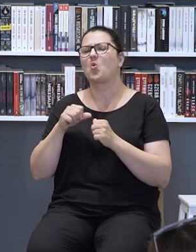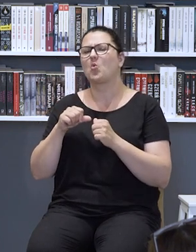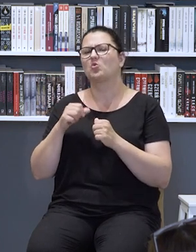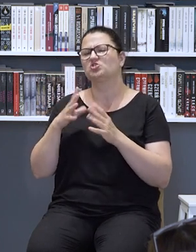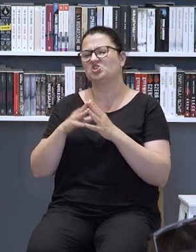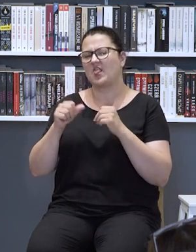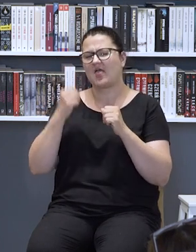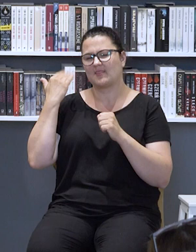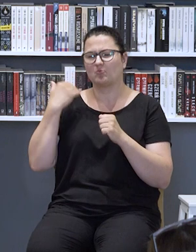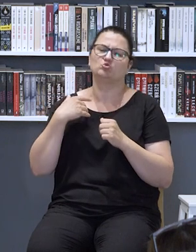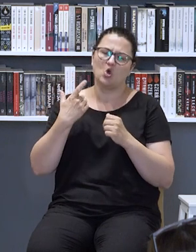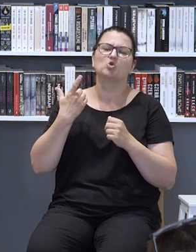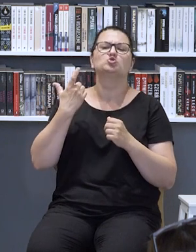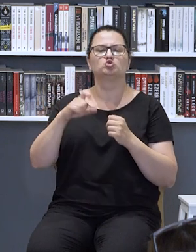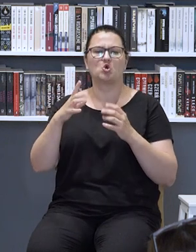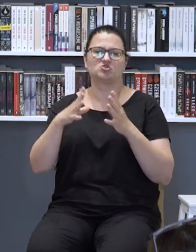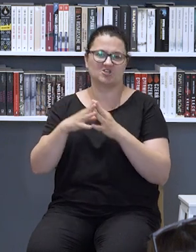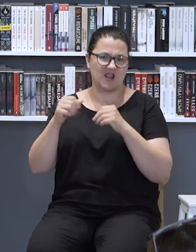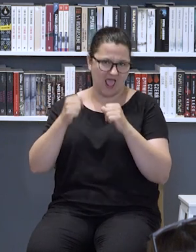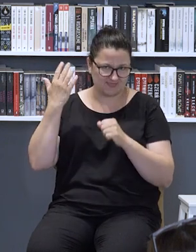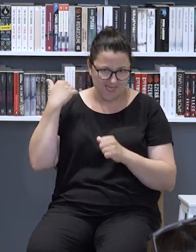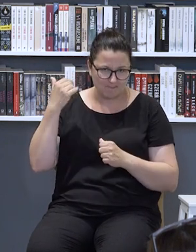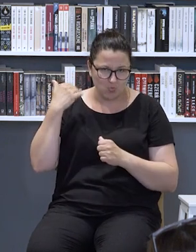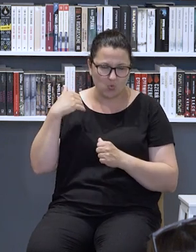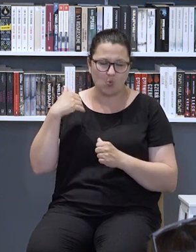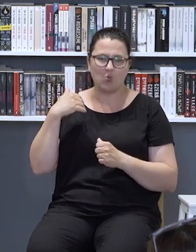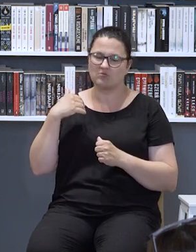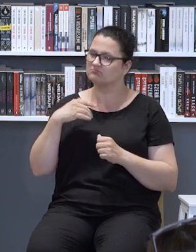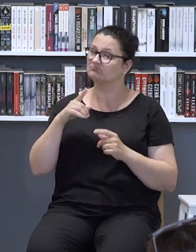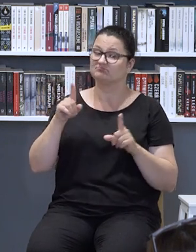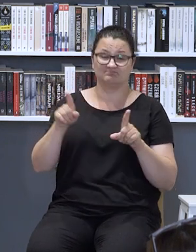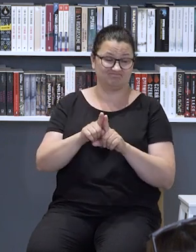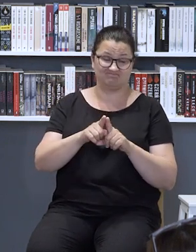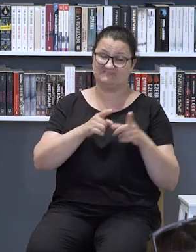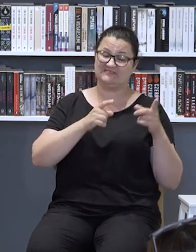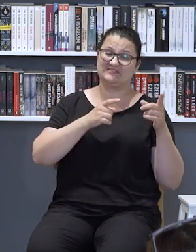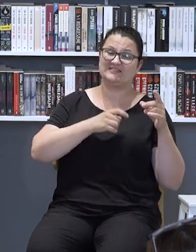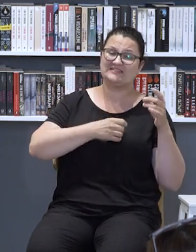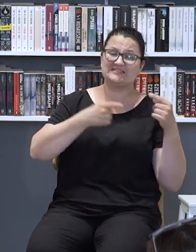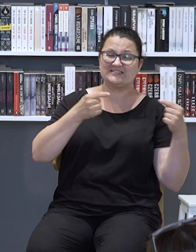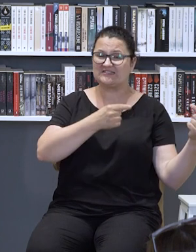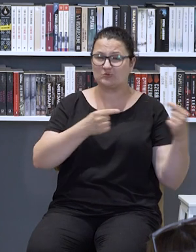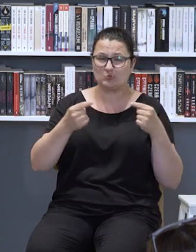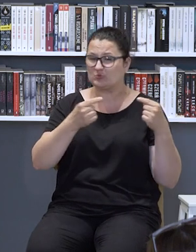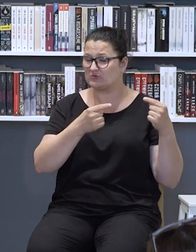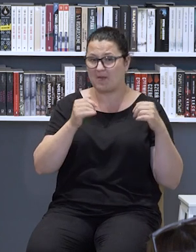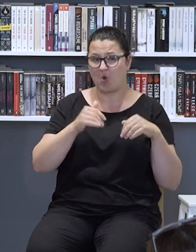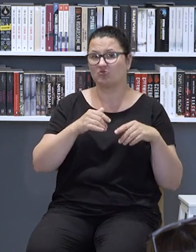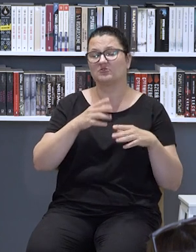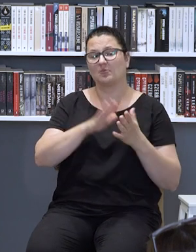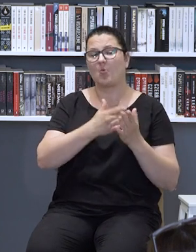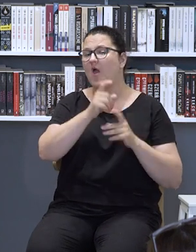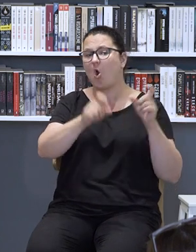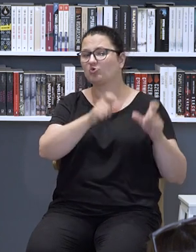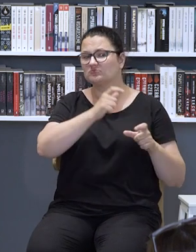to było 10 lat temu, no to 110 lat temu, identyczna dyskusja mogłaby dotyczyć osób